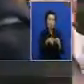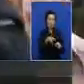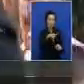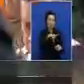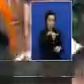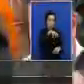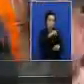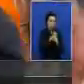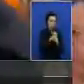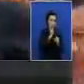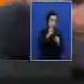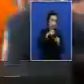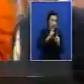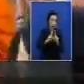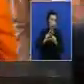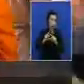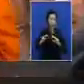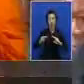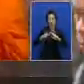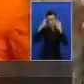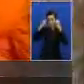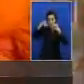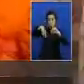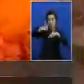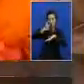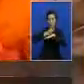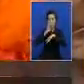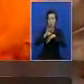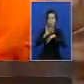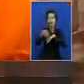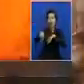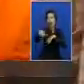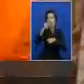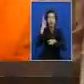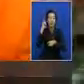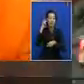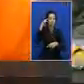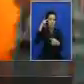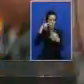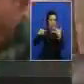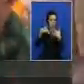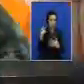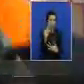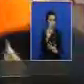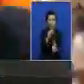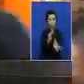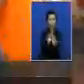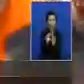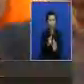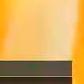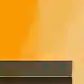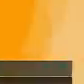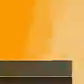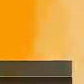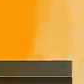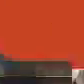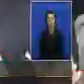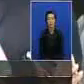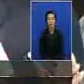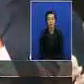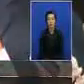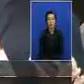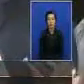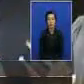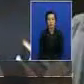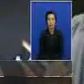พันธ์ออกมาชี้แจงในประเด็นนี้นะครับว่าอาจจะเป็นความเข้าใจผิดของสื่อมวลชนเดี๋ยวไปฟังเสียงชี้แจงของคุณสุวพันธ์กันดูครับ